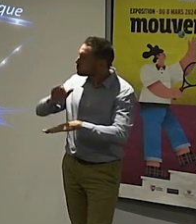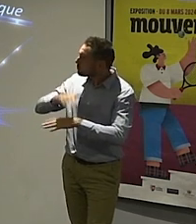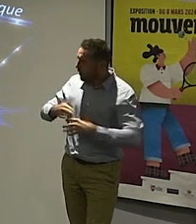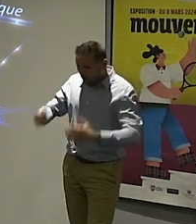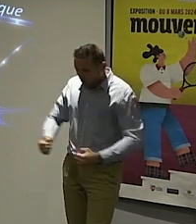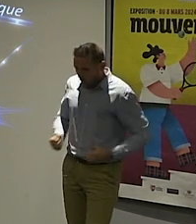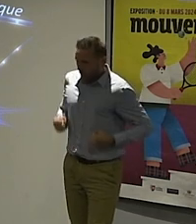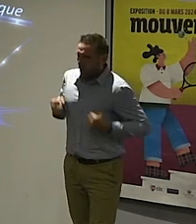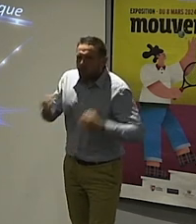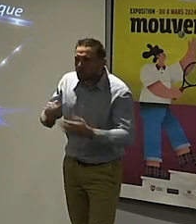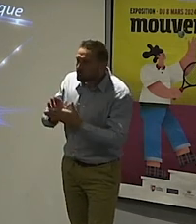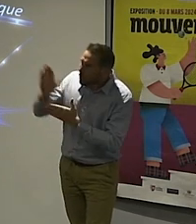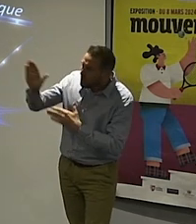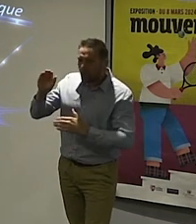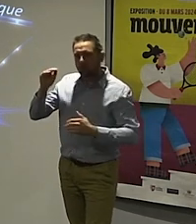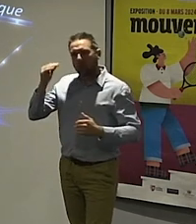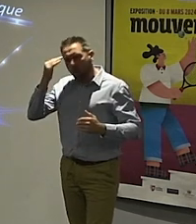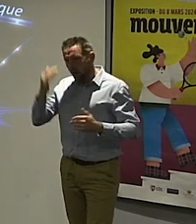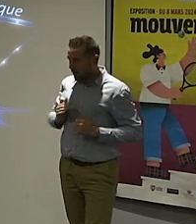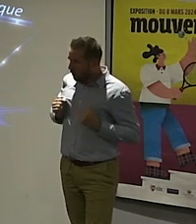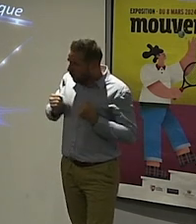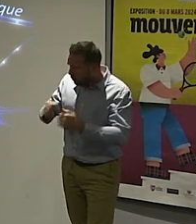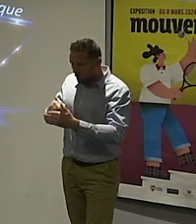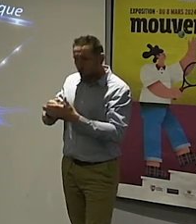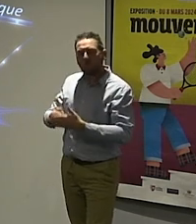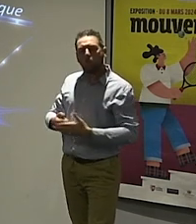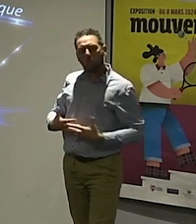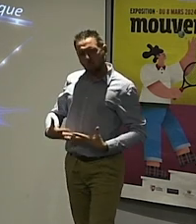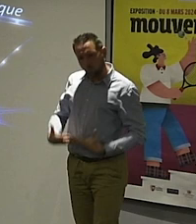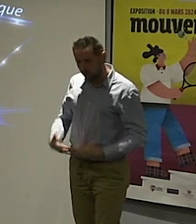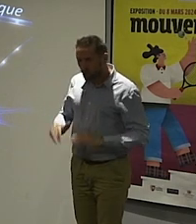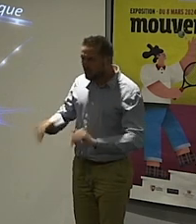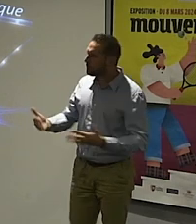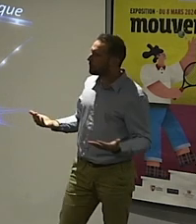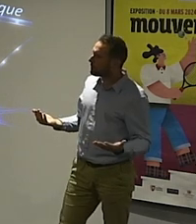suis accompagnée, je ne fais rien toute seule, et heureusement. Et heureusement parce que, voilà,